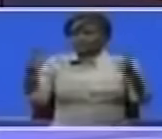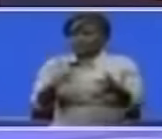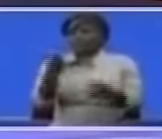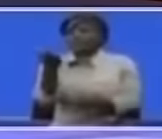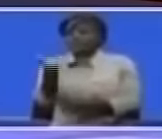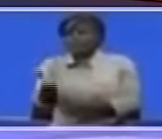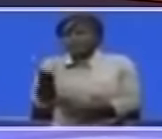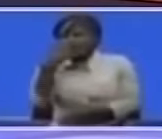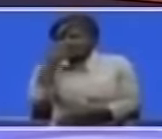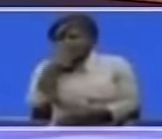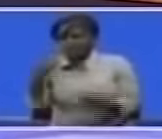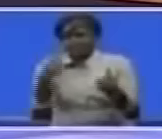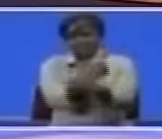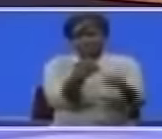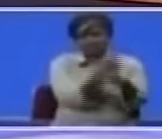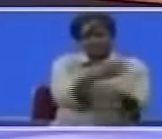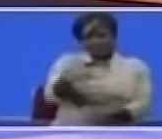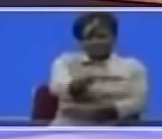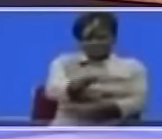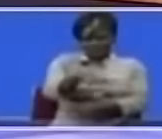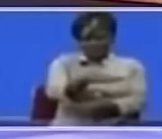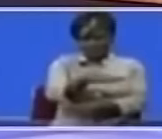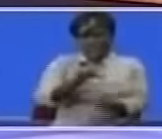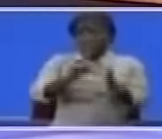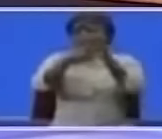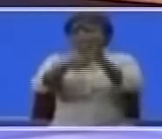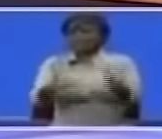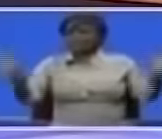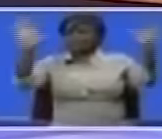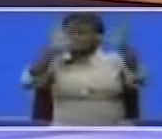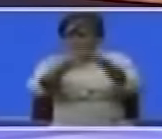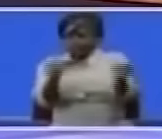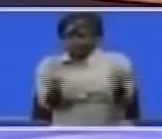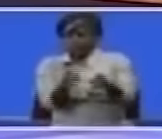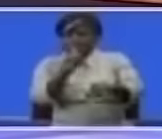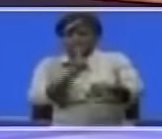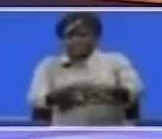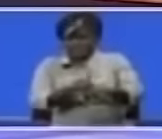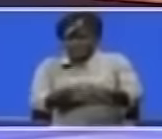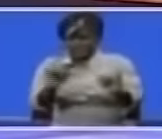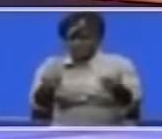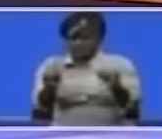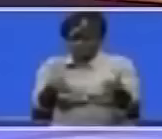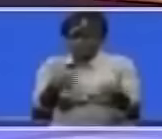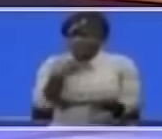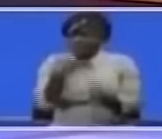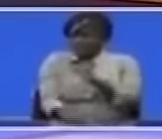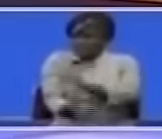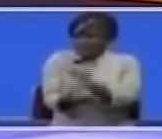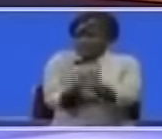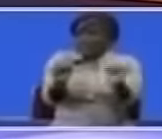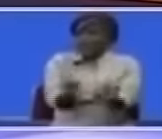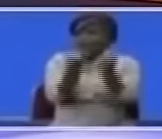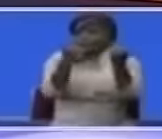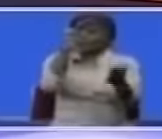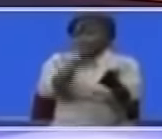kimekita kambi katika maeneo mbalimbali ya taifa hilo, na watajiunga nasi katika muda usio mrefu kwenye taarifa hizi kuweza kutueleza